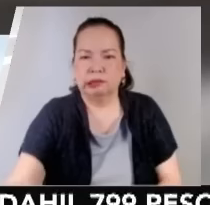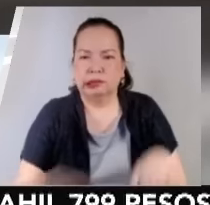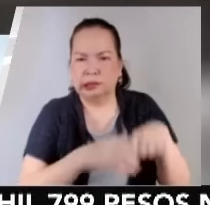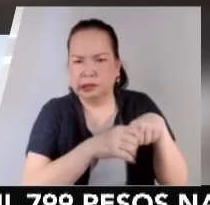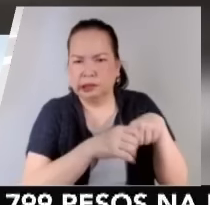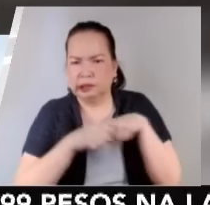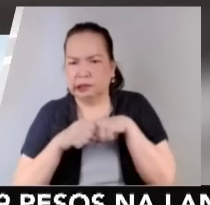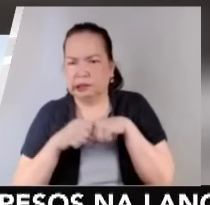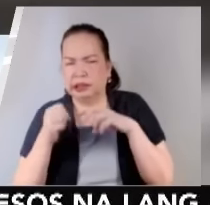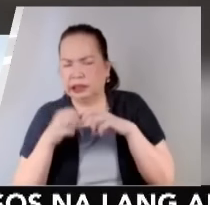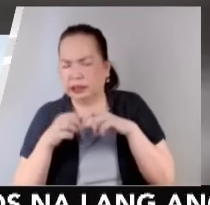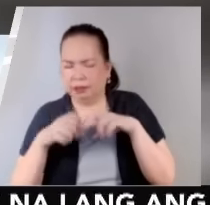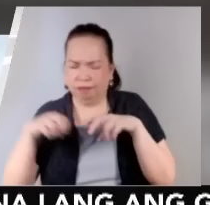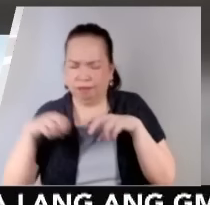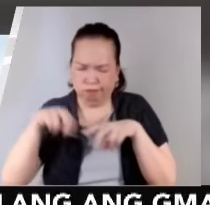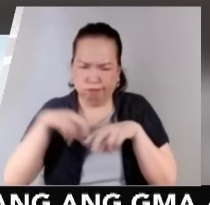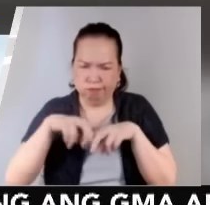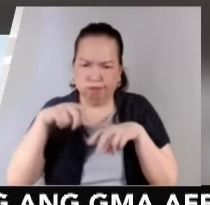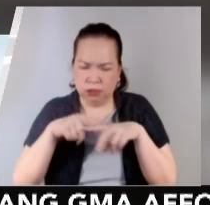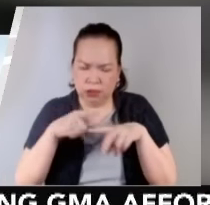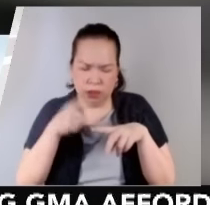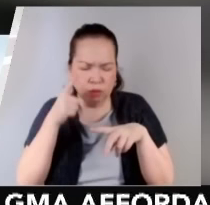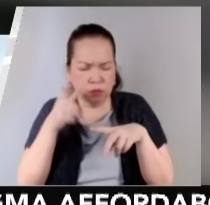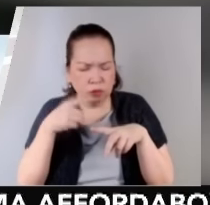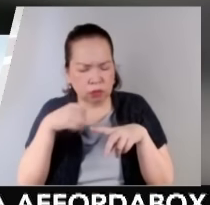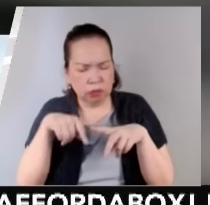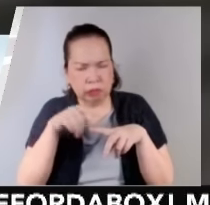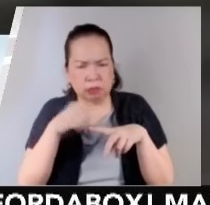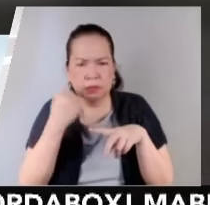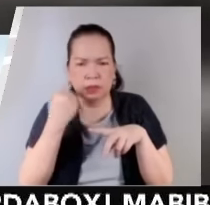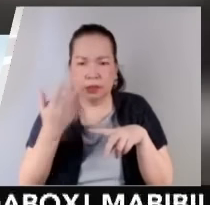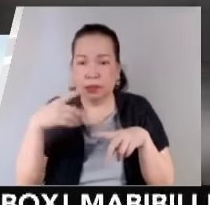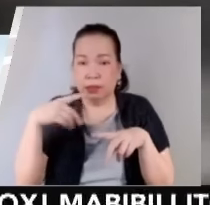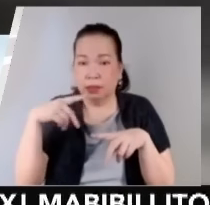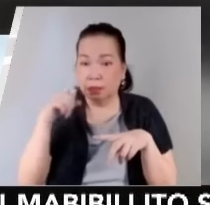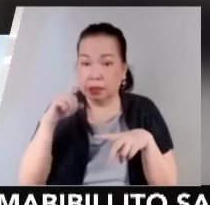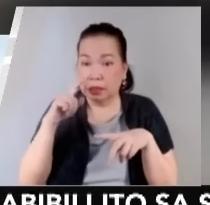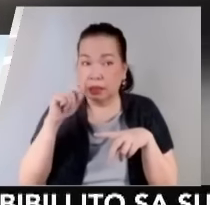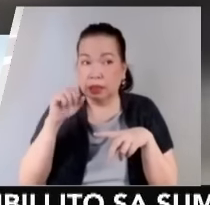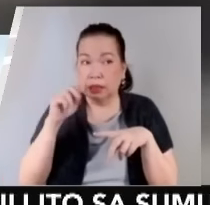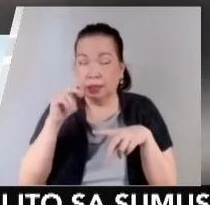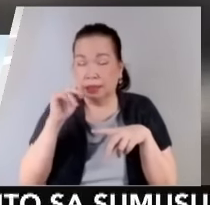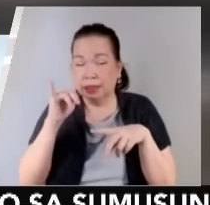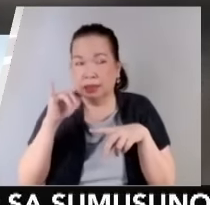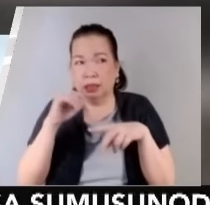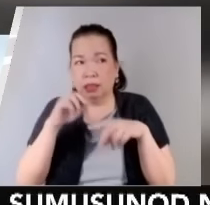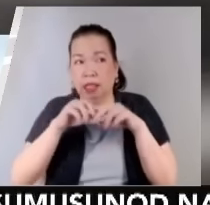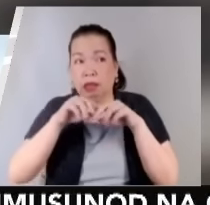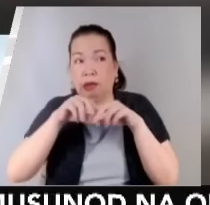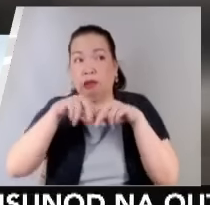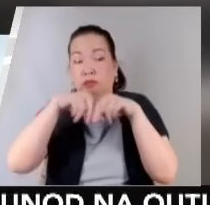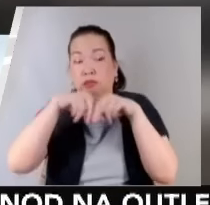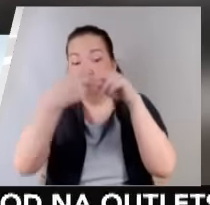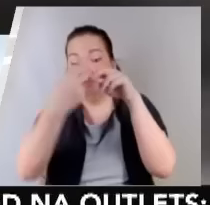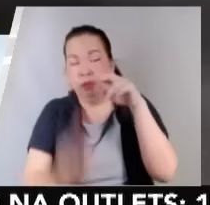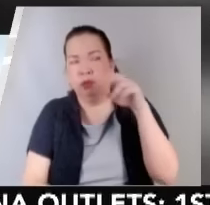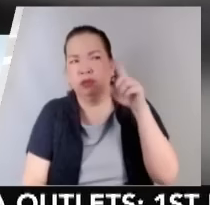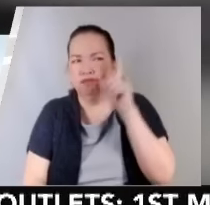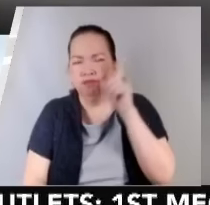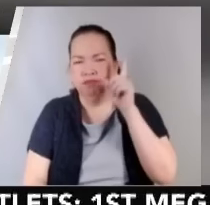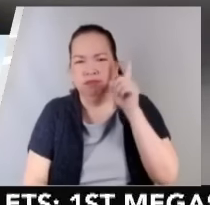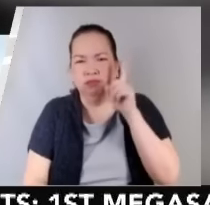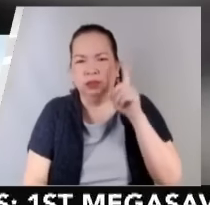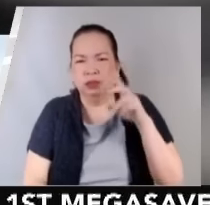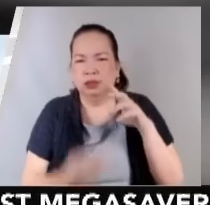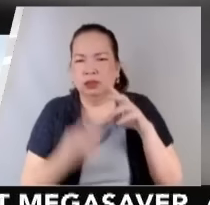Palestino na tila wala ng buhay hanggang nahulog ito pababa. Ayon sa mga nakakita, nasa rooftop ng gusali ang mga Palestinian